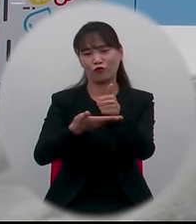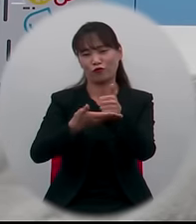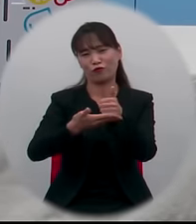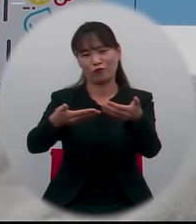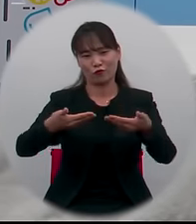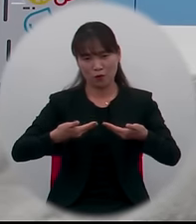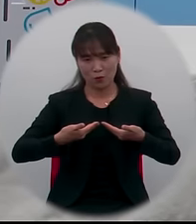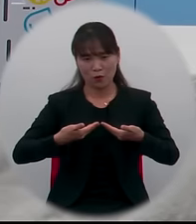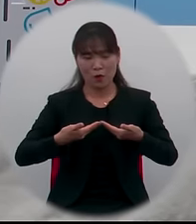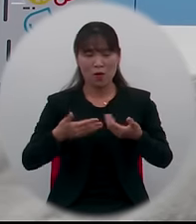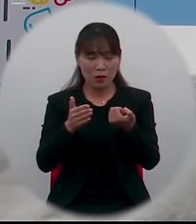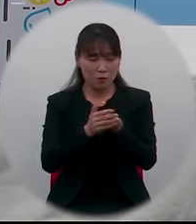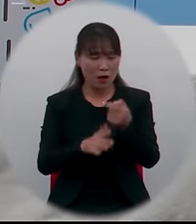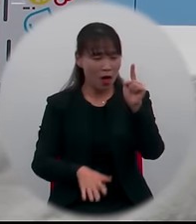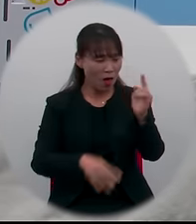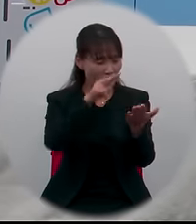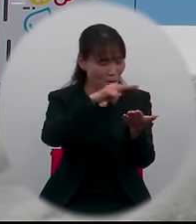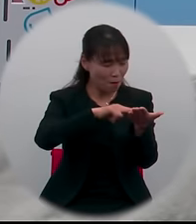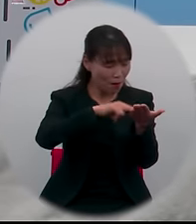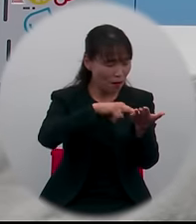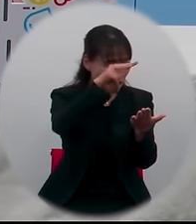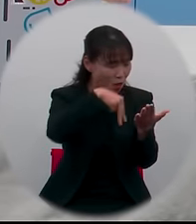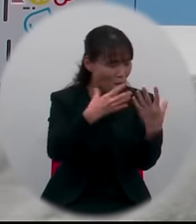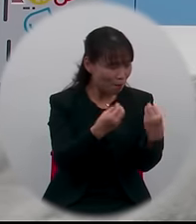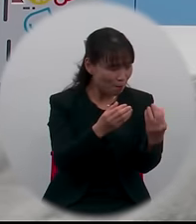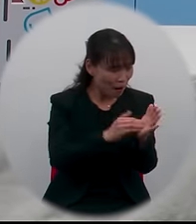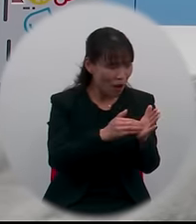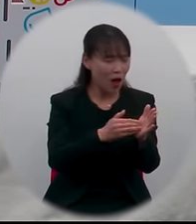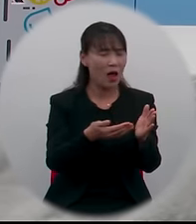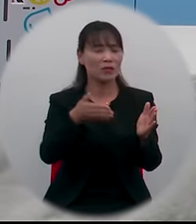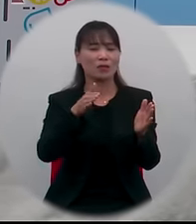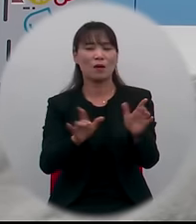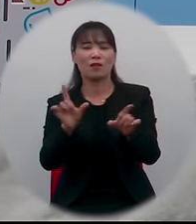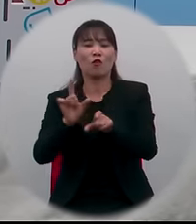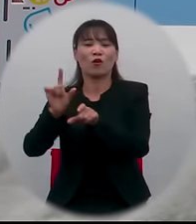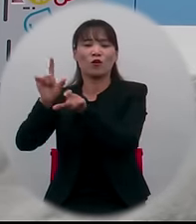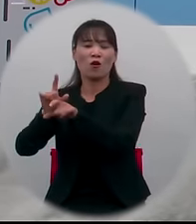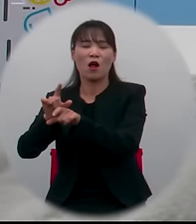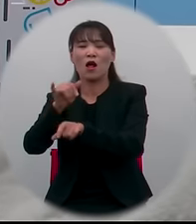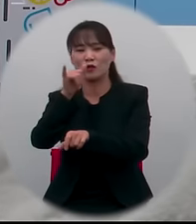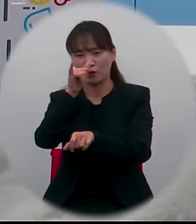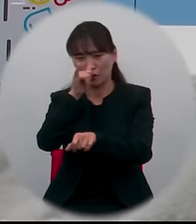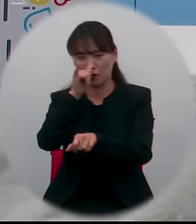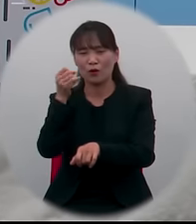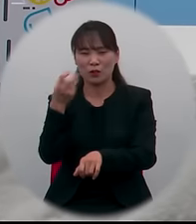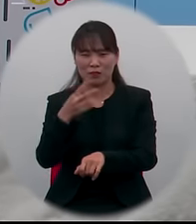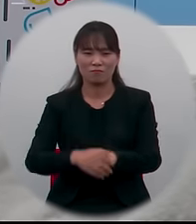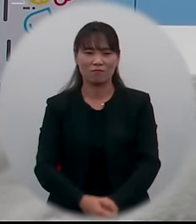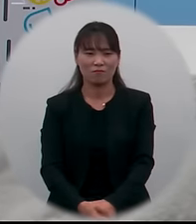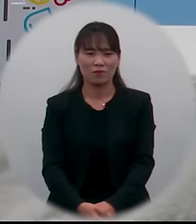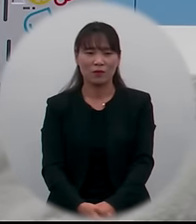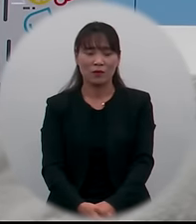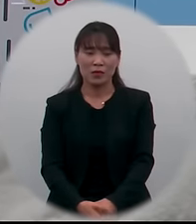띄워 줘요 그래서 한편만 보려고 했었던 아이들이 더 많이 볼 수밖에 없게끔 설계가 되어 있거나 쇼품 되어